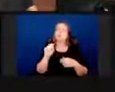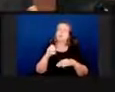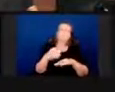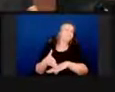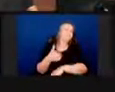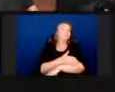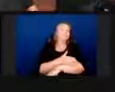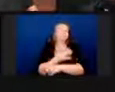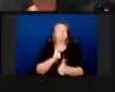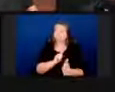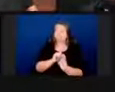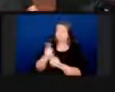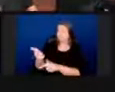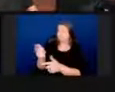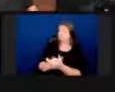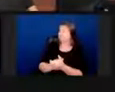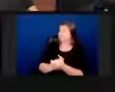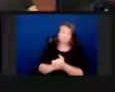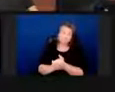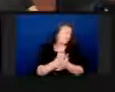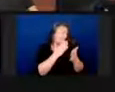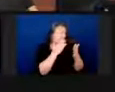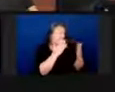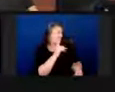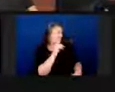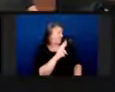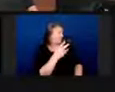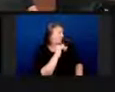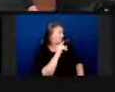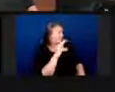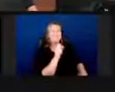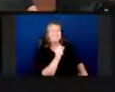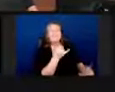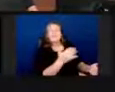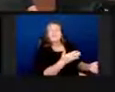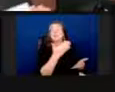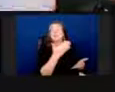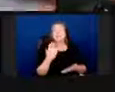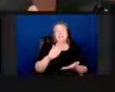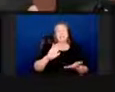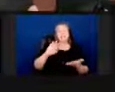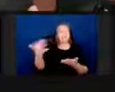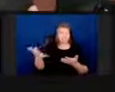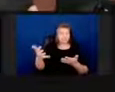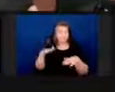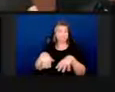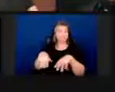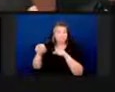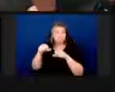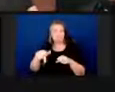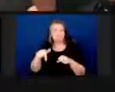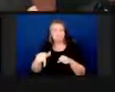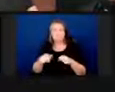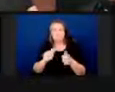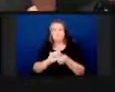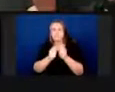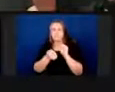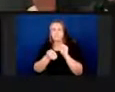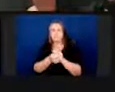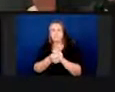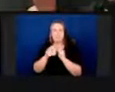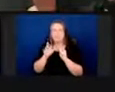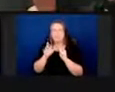بأن هو طبعا شيء يوصى به. شكرا. النقطة الثانية هي